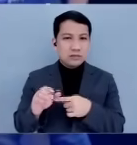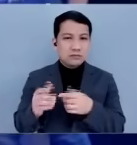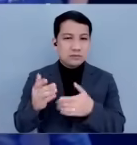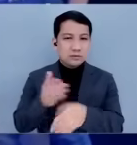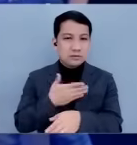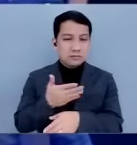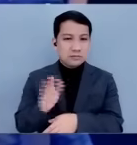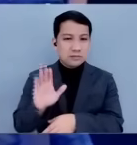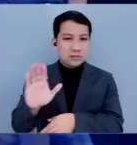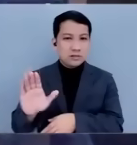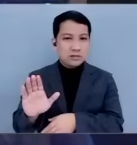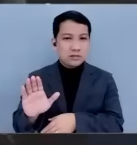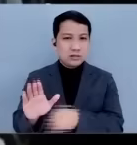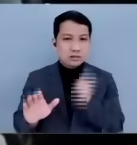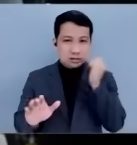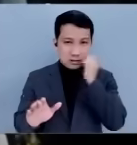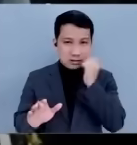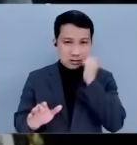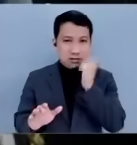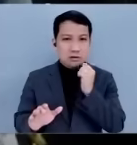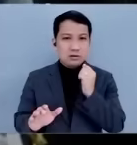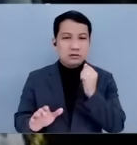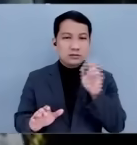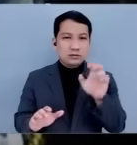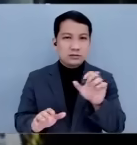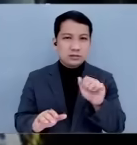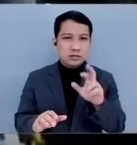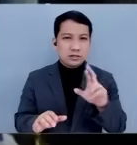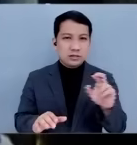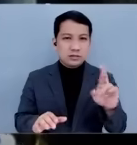kantang Araw-Araw.